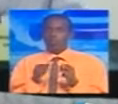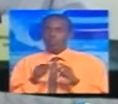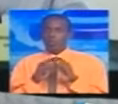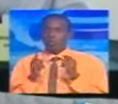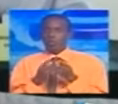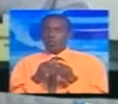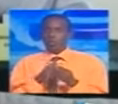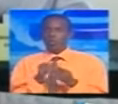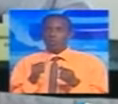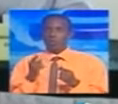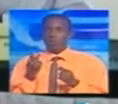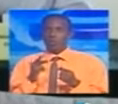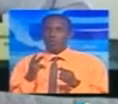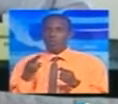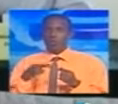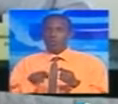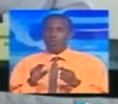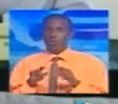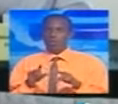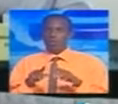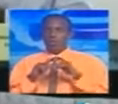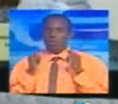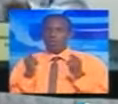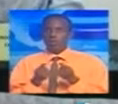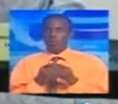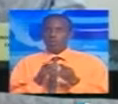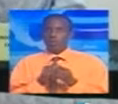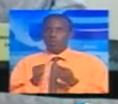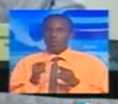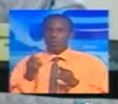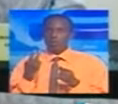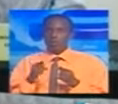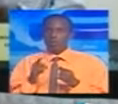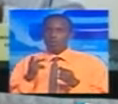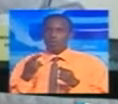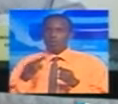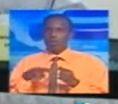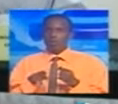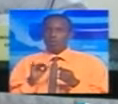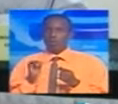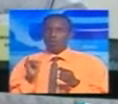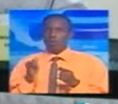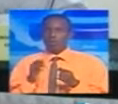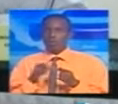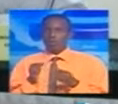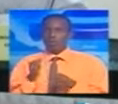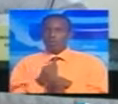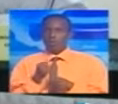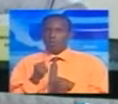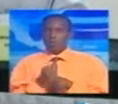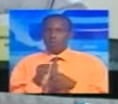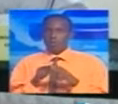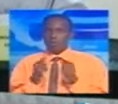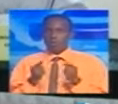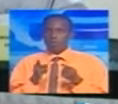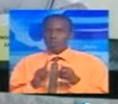consacrée à la rédaction administrative et à la communication. La fonction publique emploie des personnels